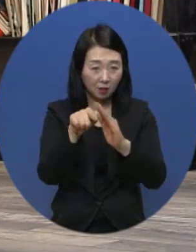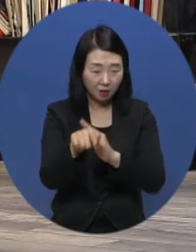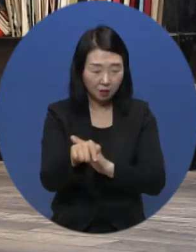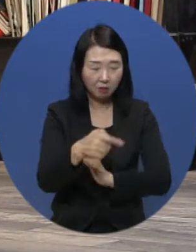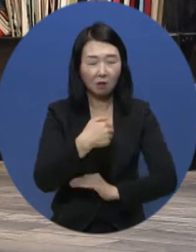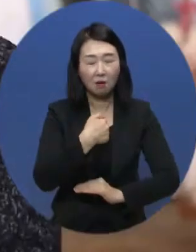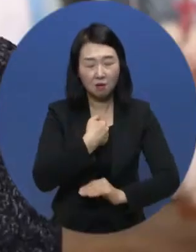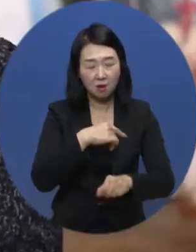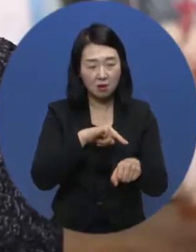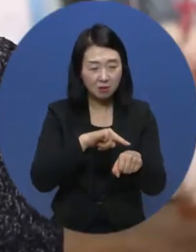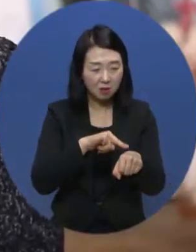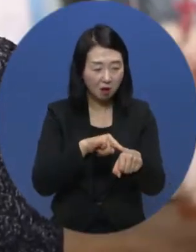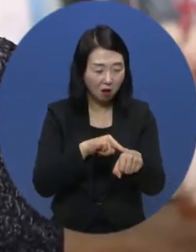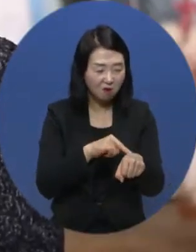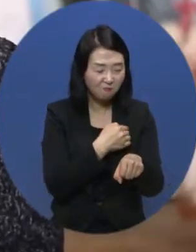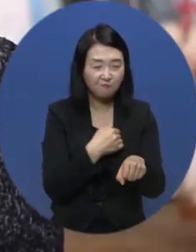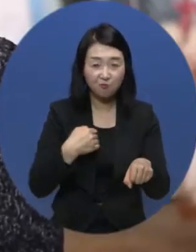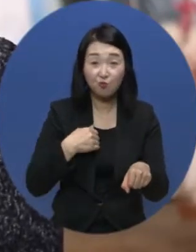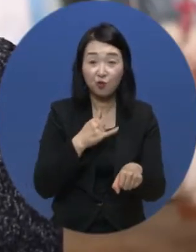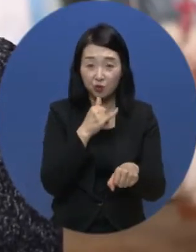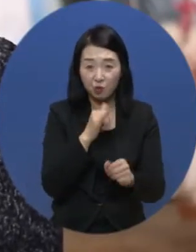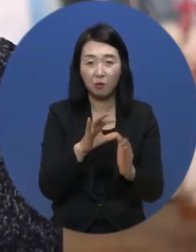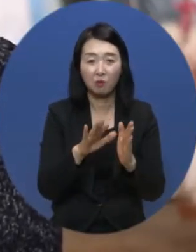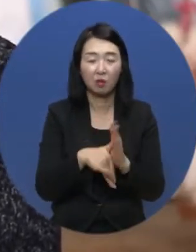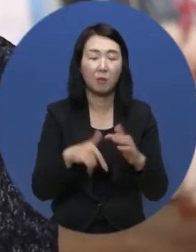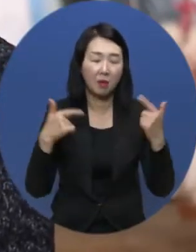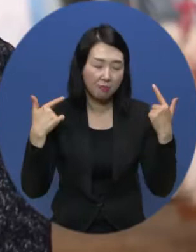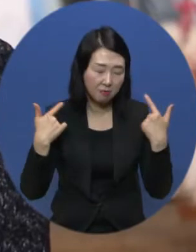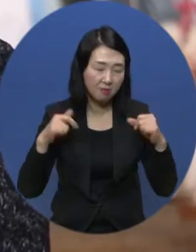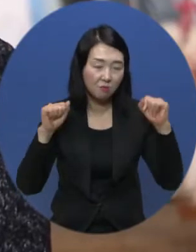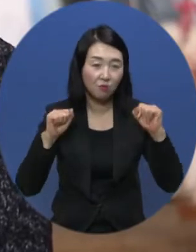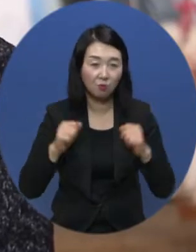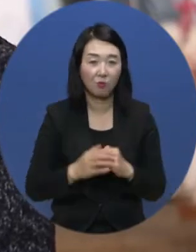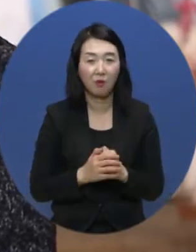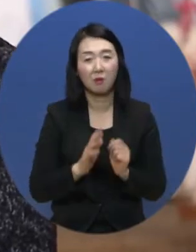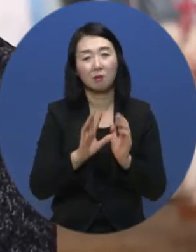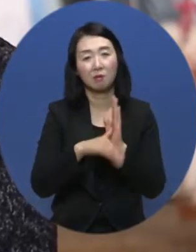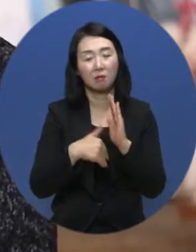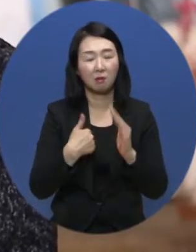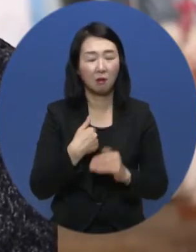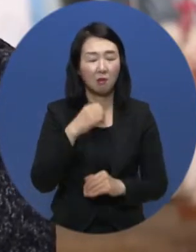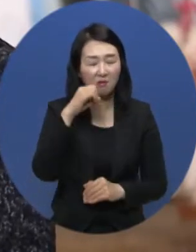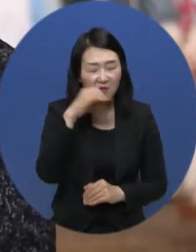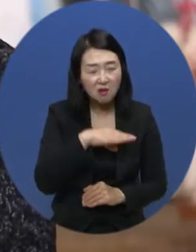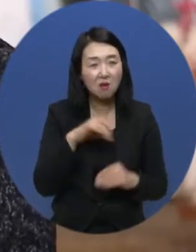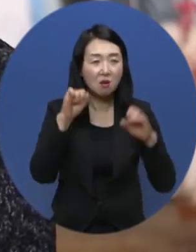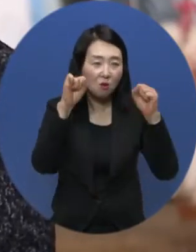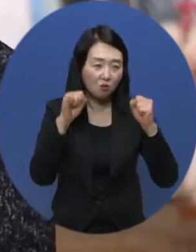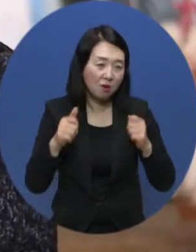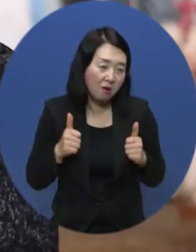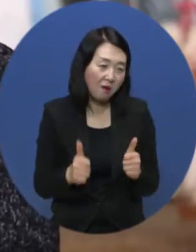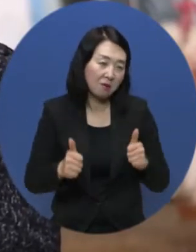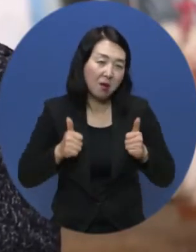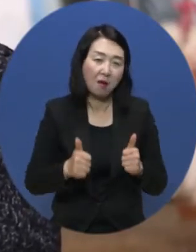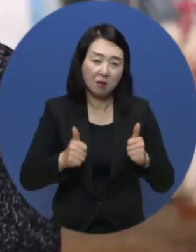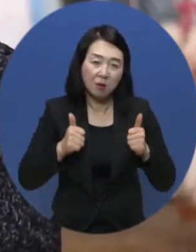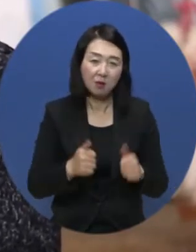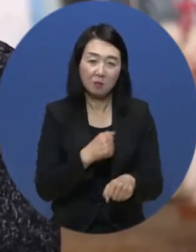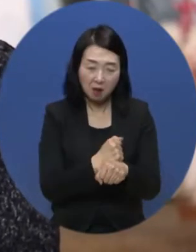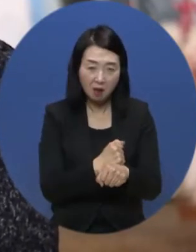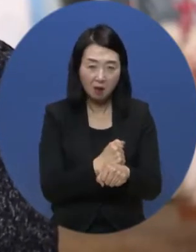운동을 했습니다. 뭐 그 당시에는 굉장히 미련하게 운동을 했던 것 같아요. 그냥 운동을 열심히 하면 뭔가 다시